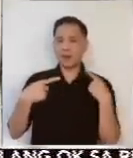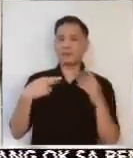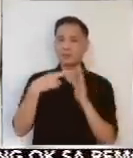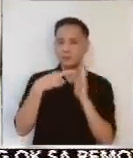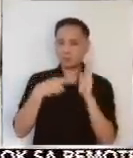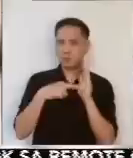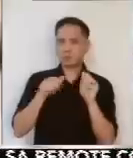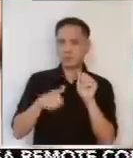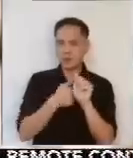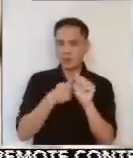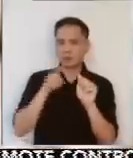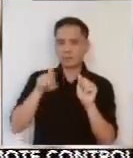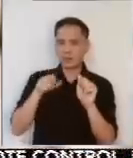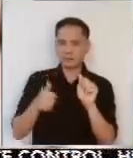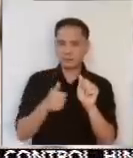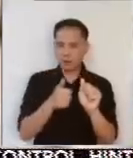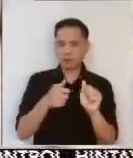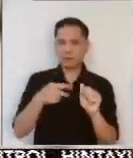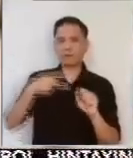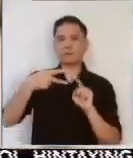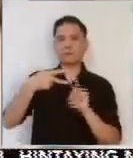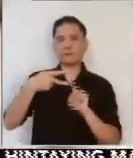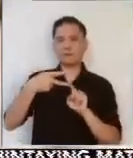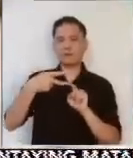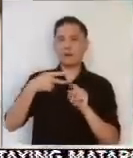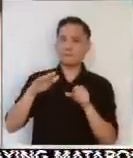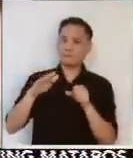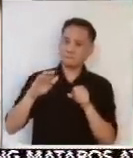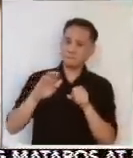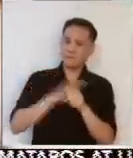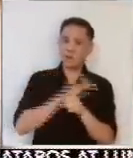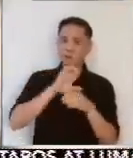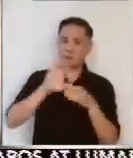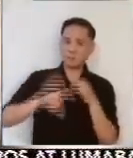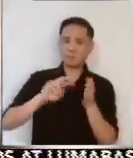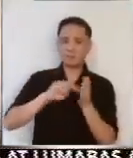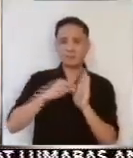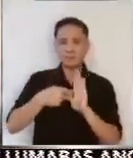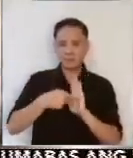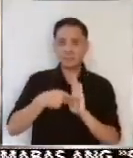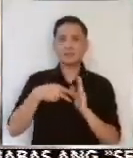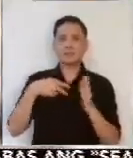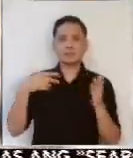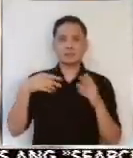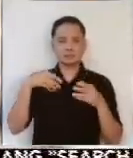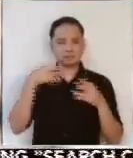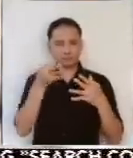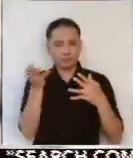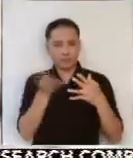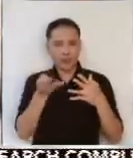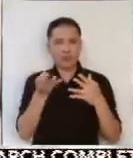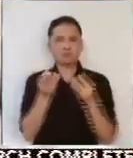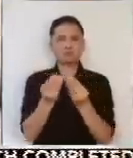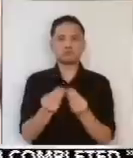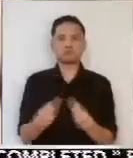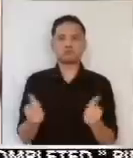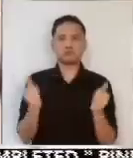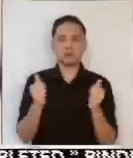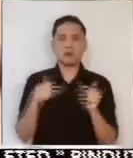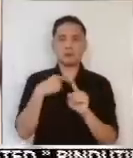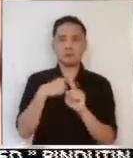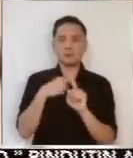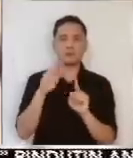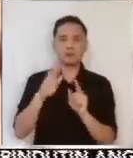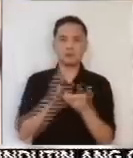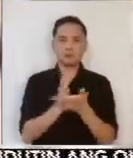absolute pardon naman, binubura ng lahat ng pananagutang kriminal ng isang convict. Ibinabalik din sa kanya ang civil at political rights tulad ng